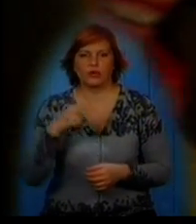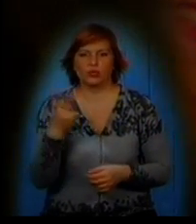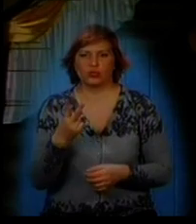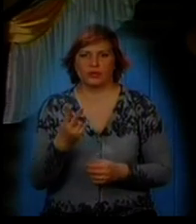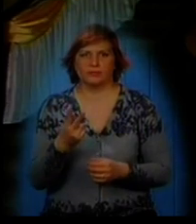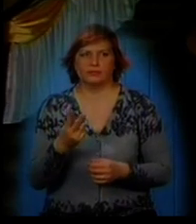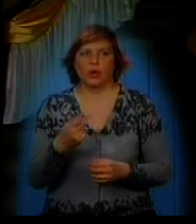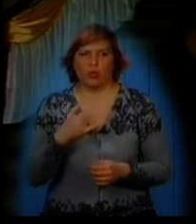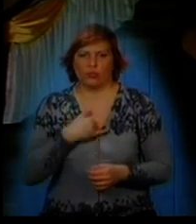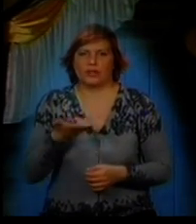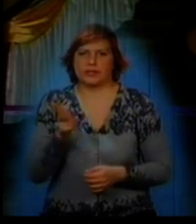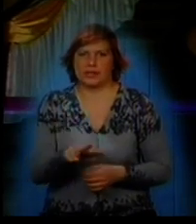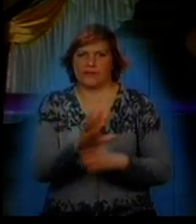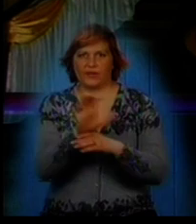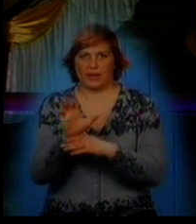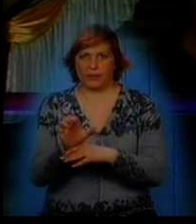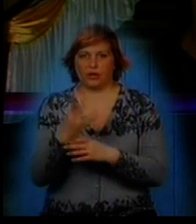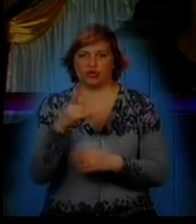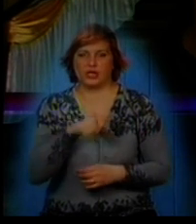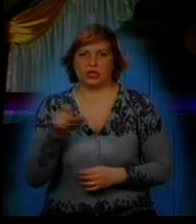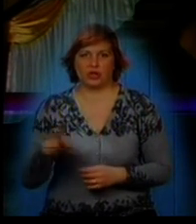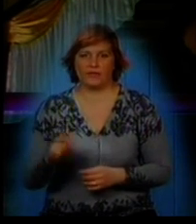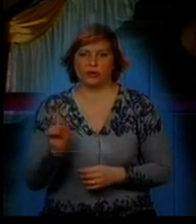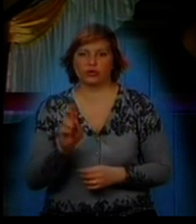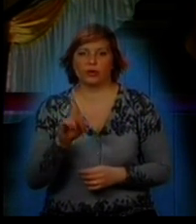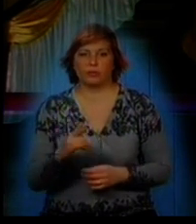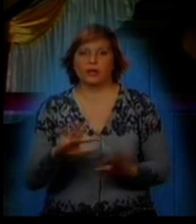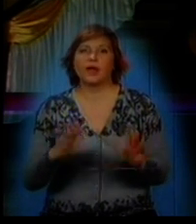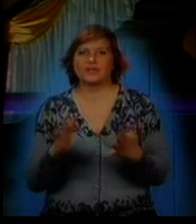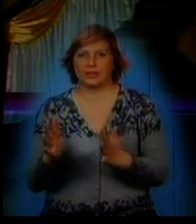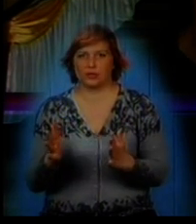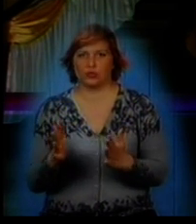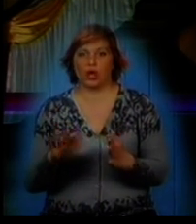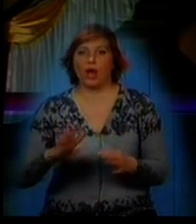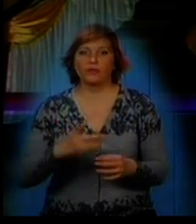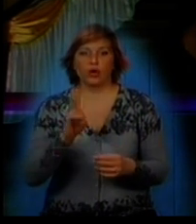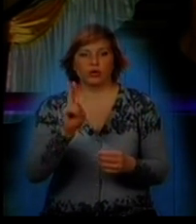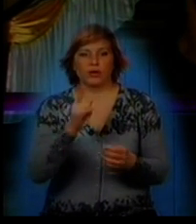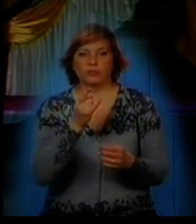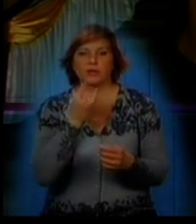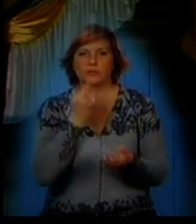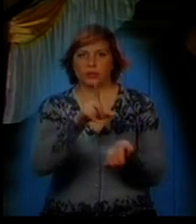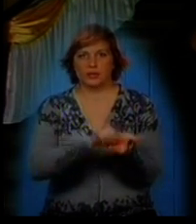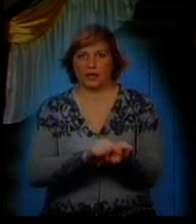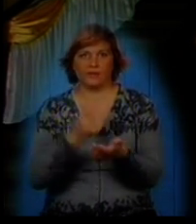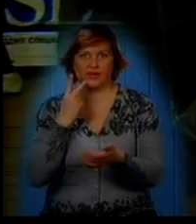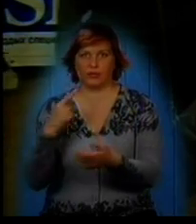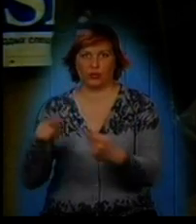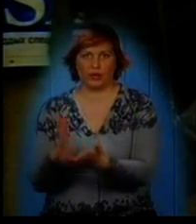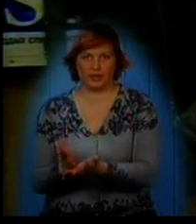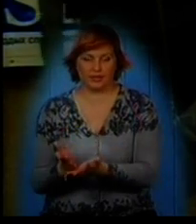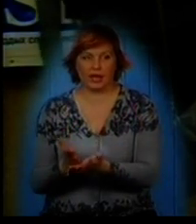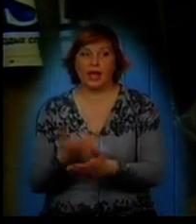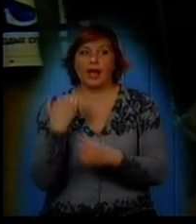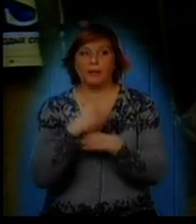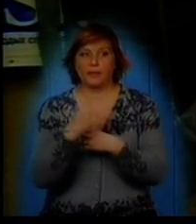перестраховаться. Фотоаппараты из 4 человек, ну, чтобы на всякий случай вдруг кого-то что-то куда-то сядет, чтобы себя вот подстраховаться было.